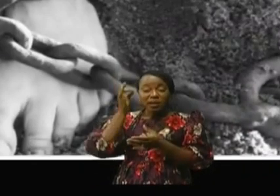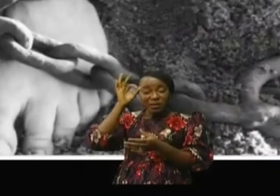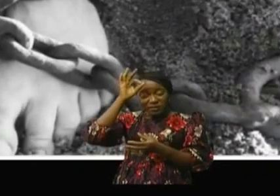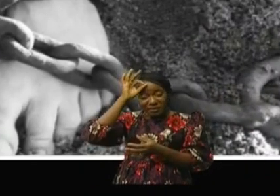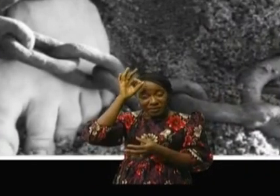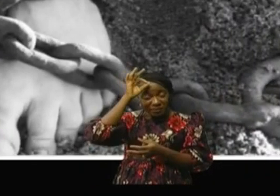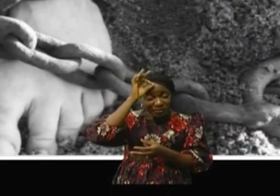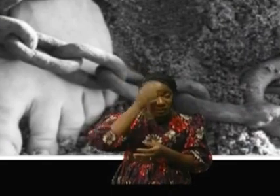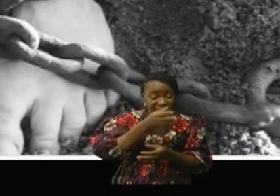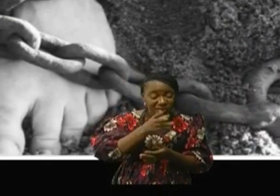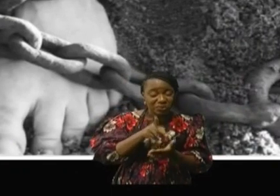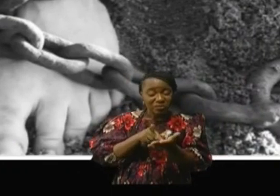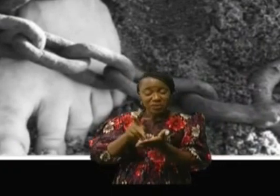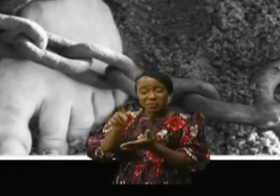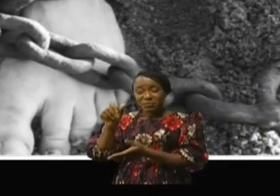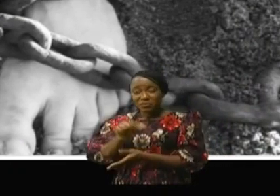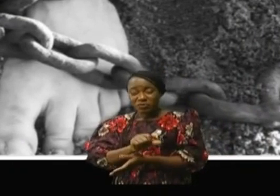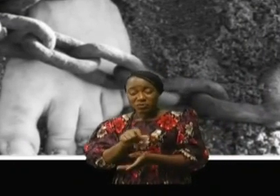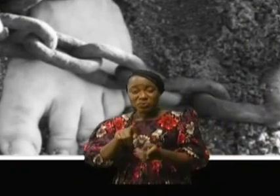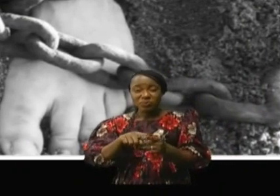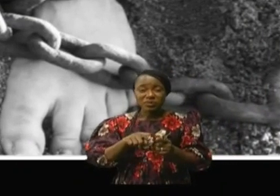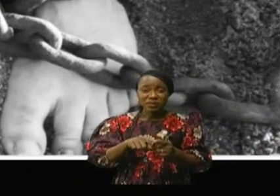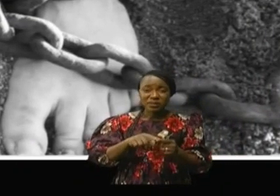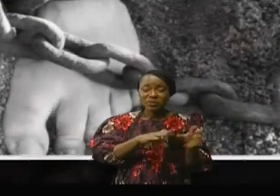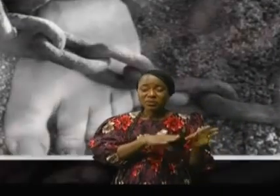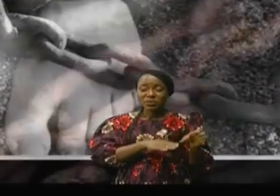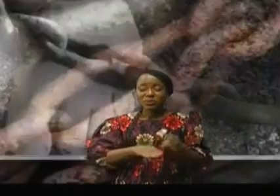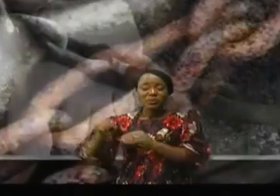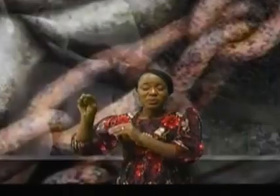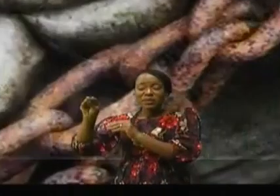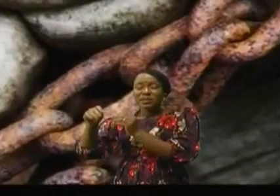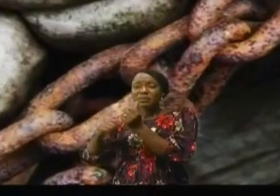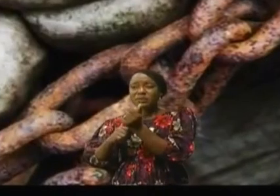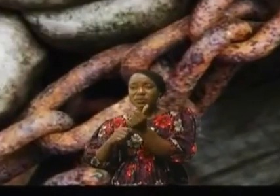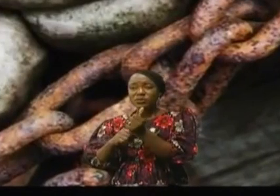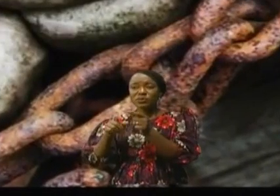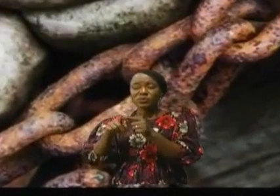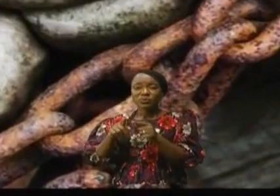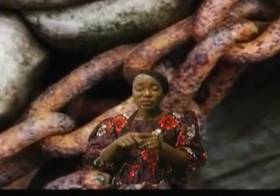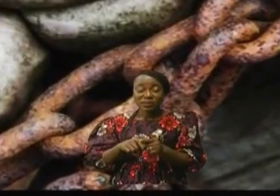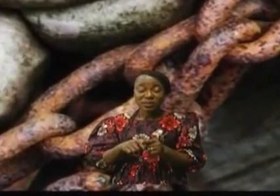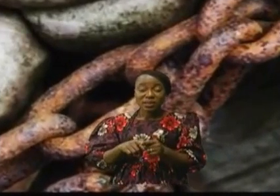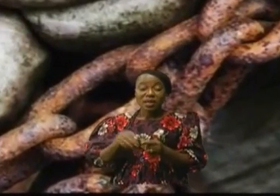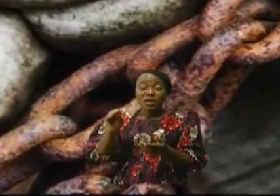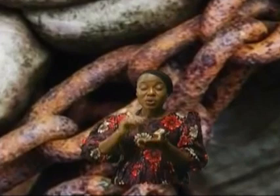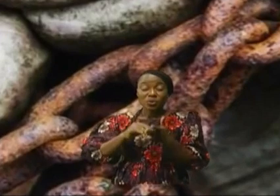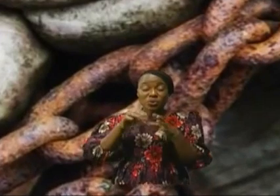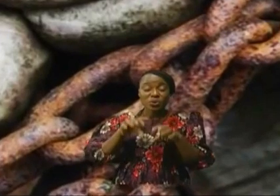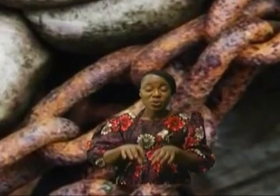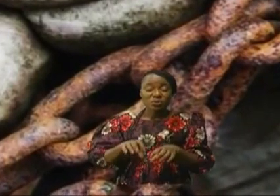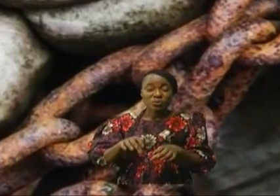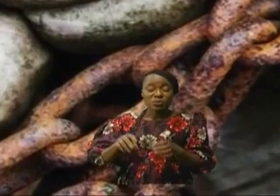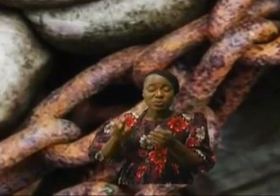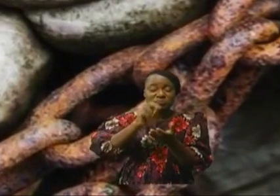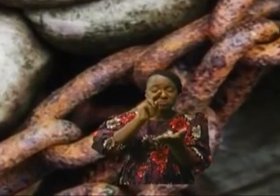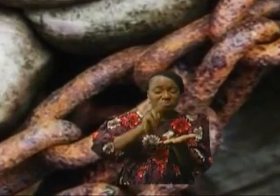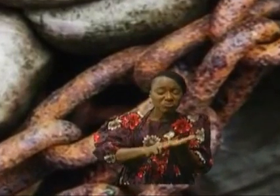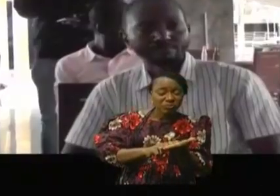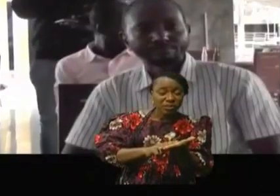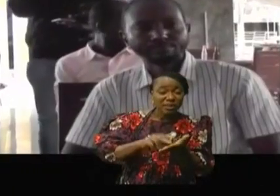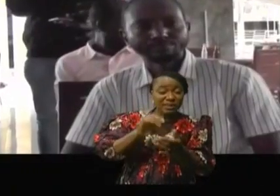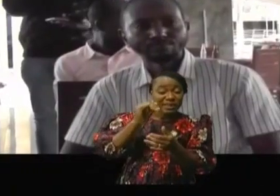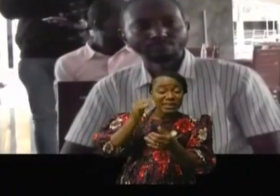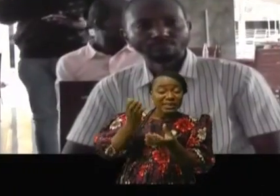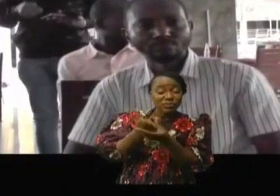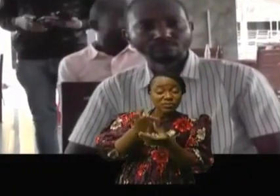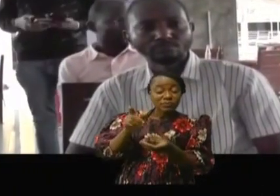mauvaise rémunération, les trafics de migrants, encore très influents, et tant d'autres. La RDC a signé cet instrument